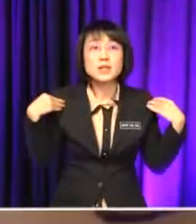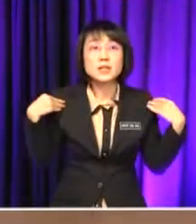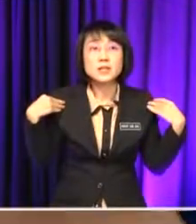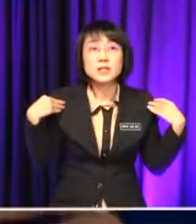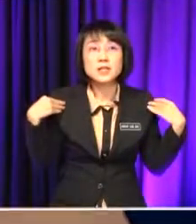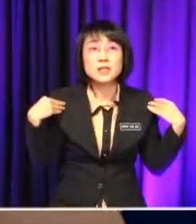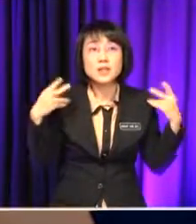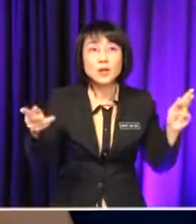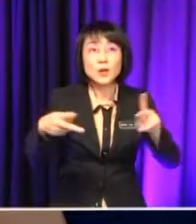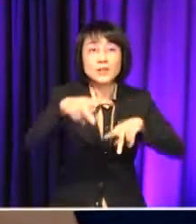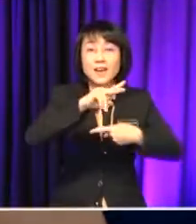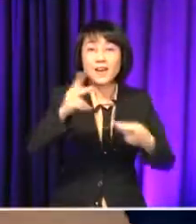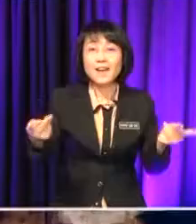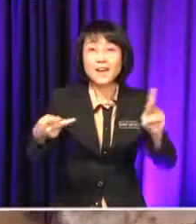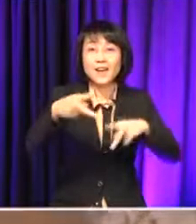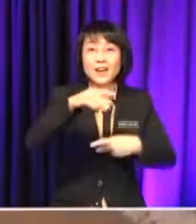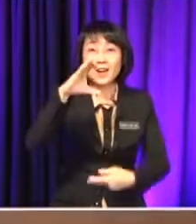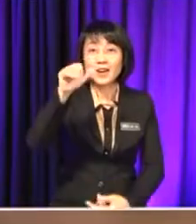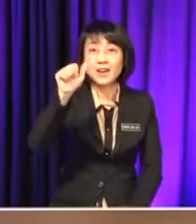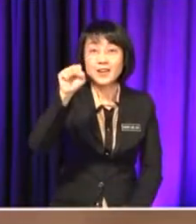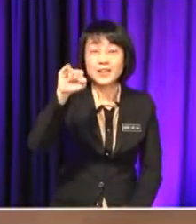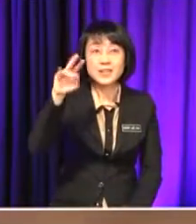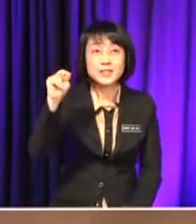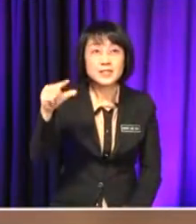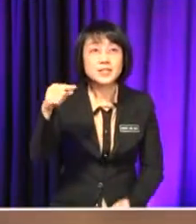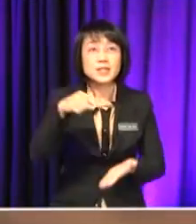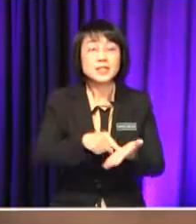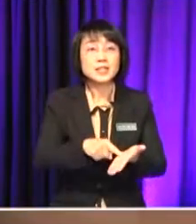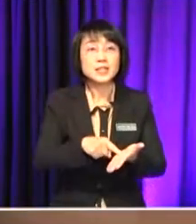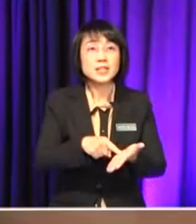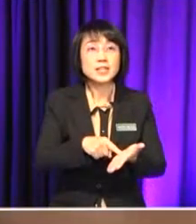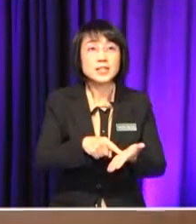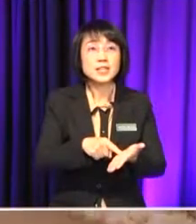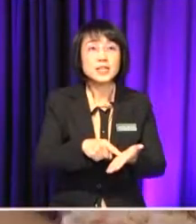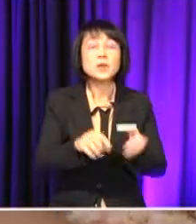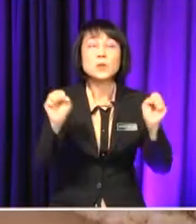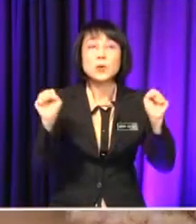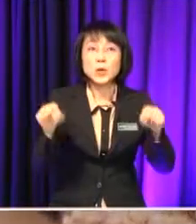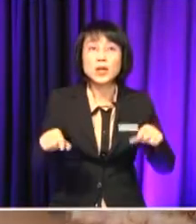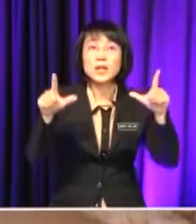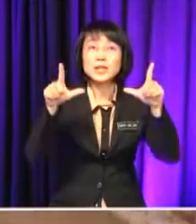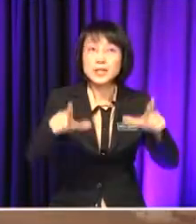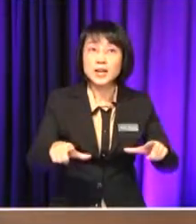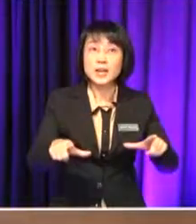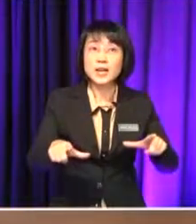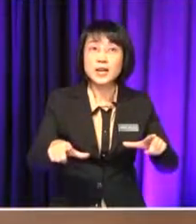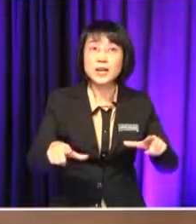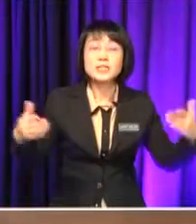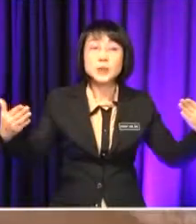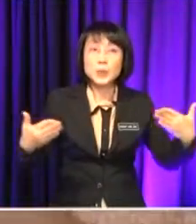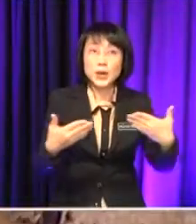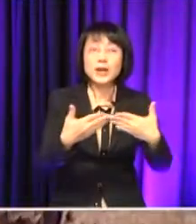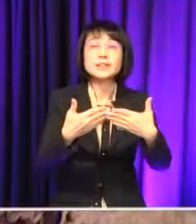kita panggil kotak-kotak casing ini? Kotak-kotak casing ini sebenarnya juga boleh meletakkan